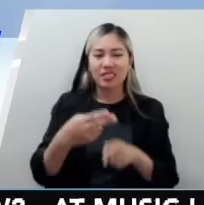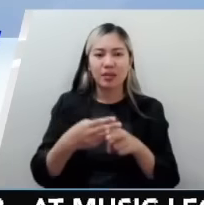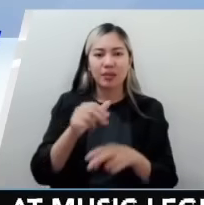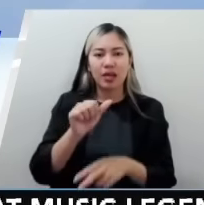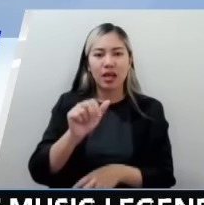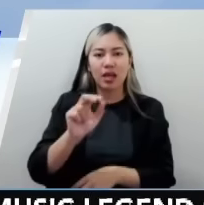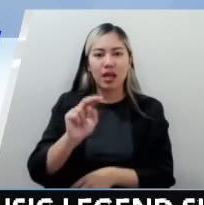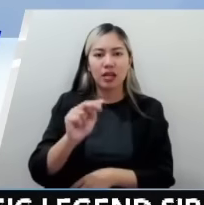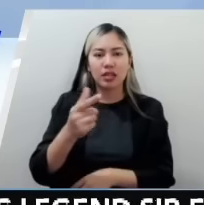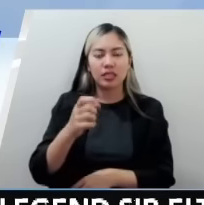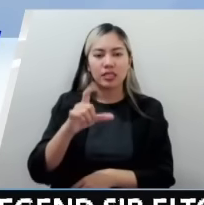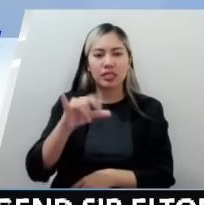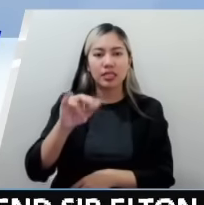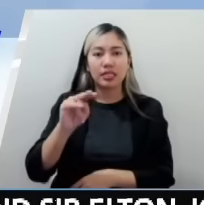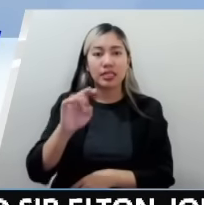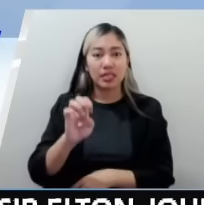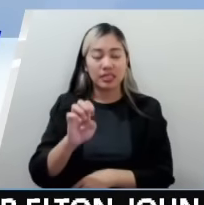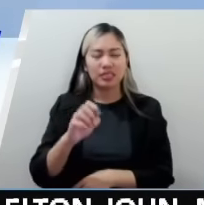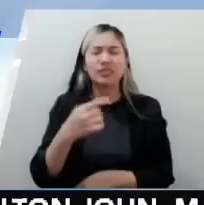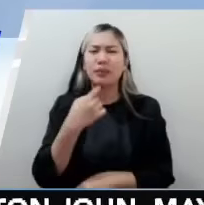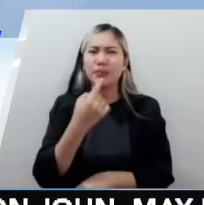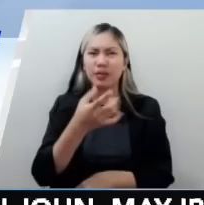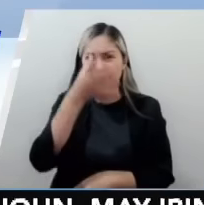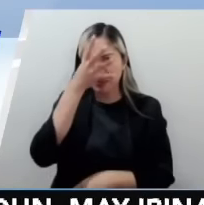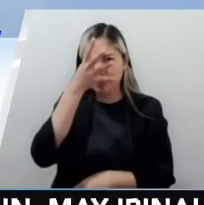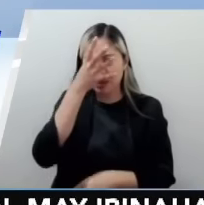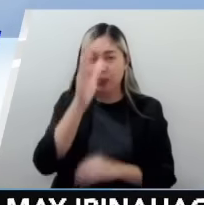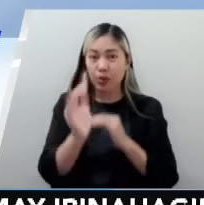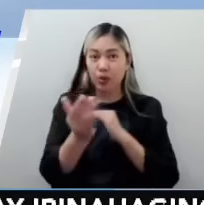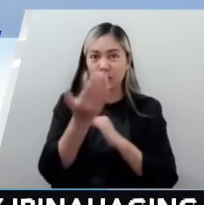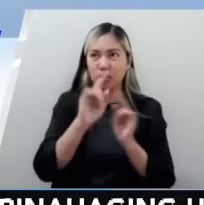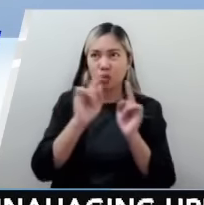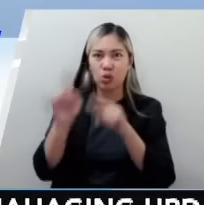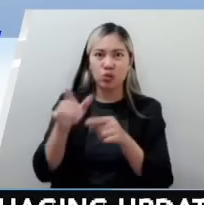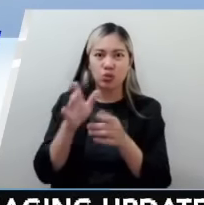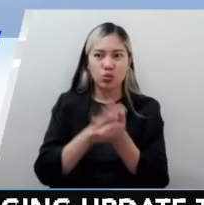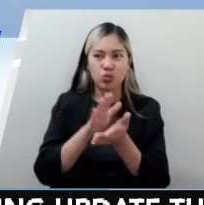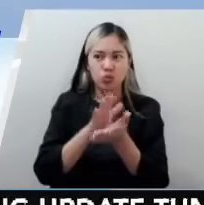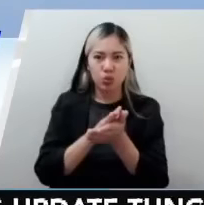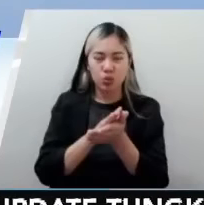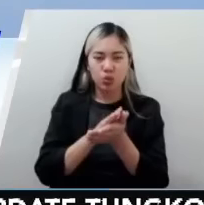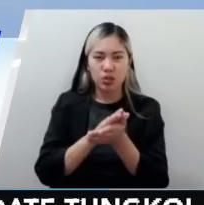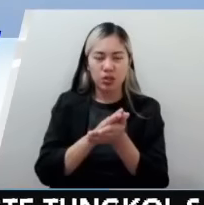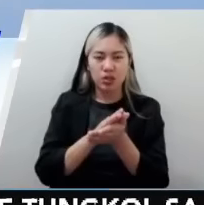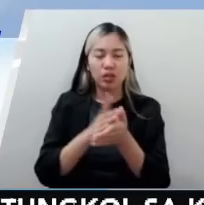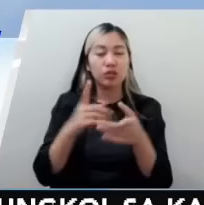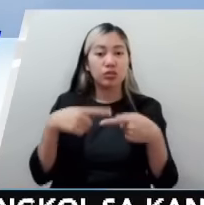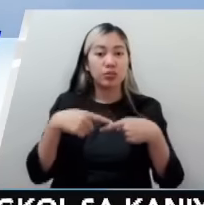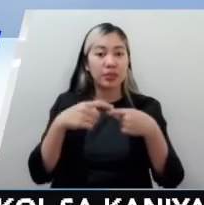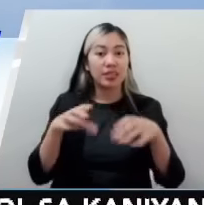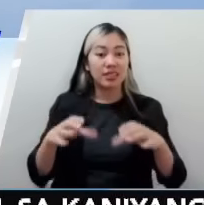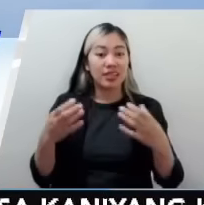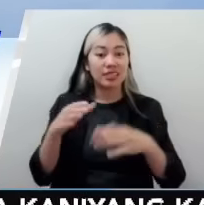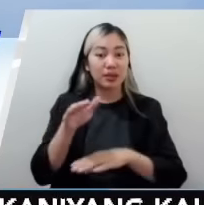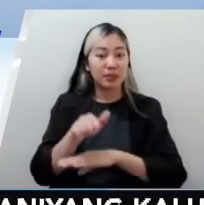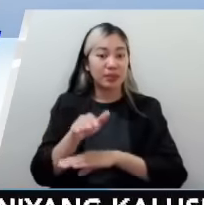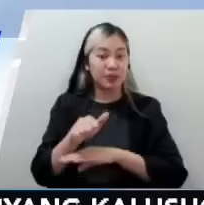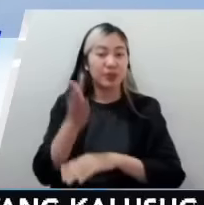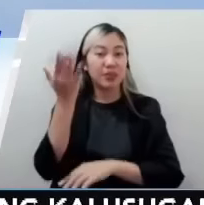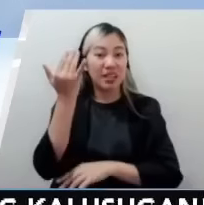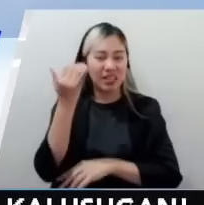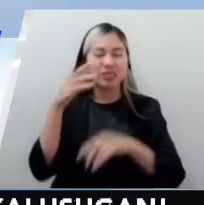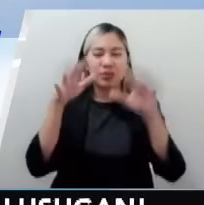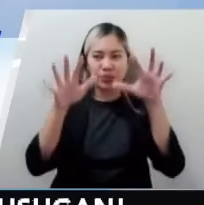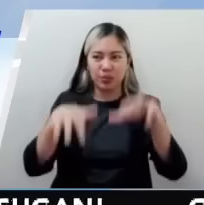roberth umaga nitong Lunes ngang pumasok sa paaralan Ang kanyang anak nasuspende ang klase noong hapon dahil sa mga pag-ulan kaya